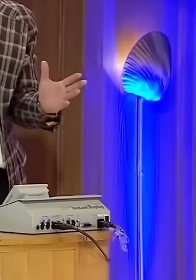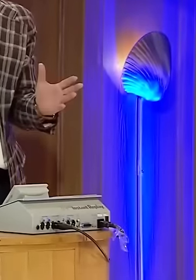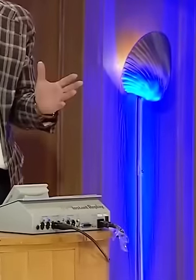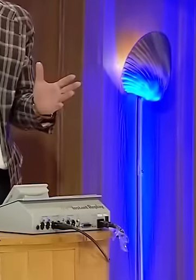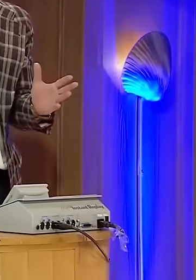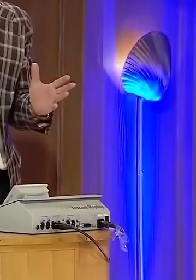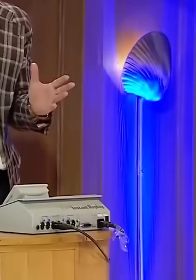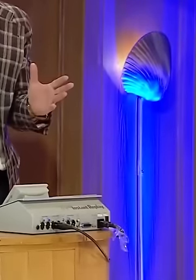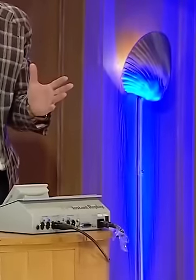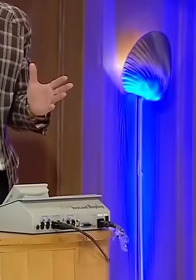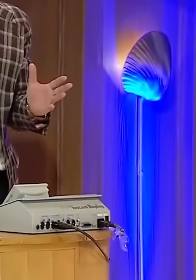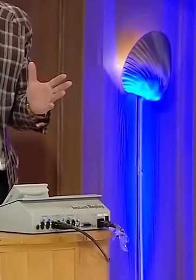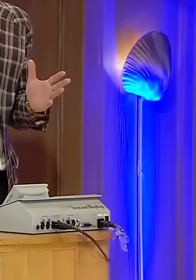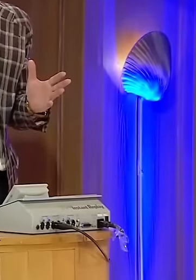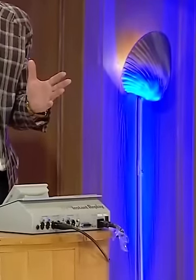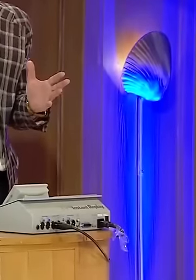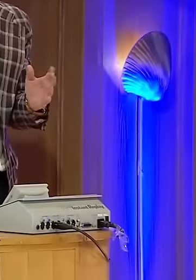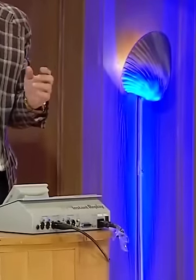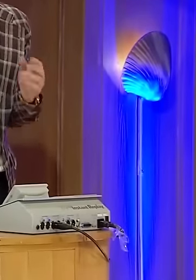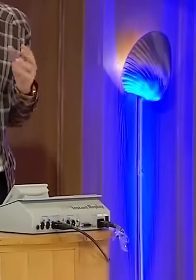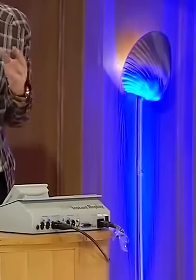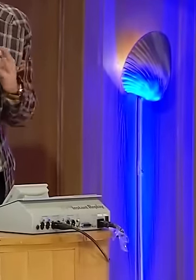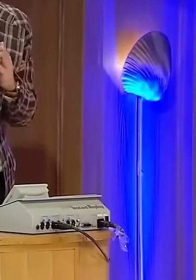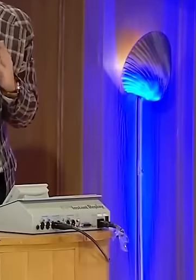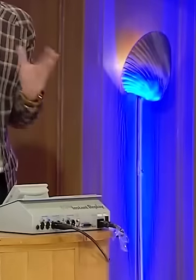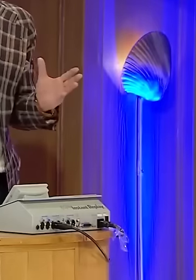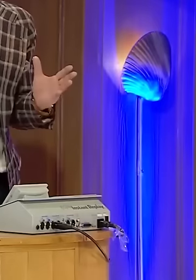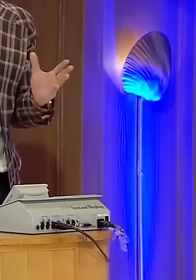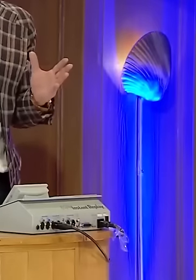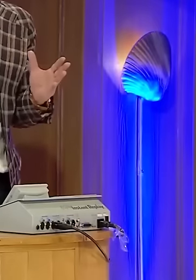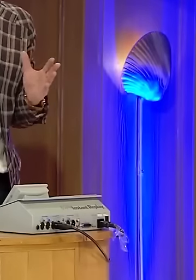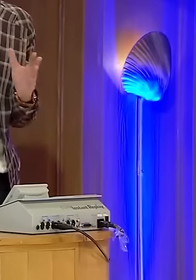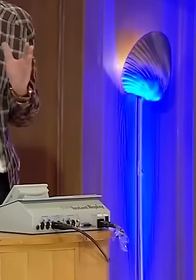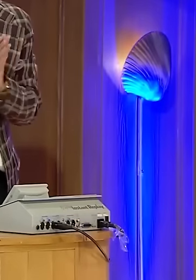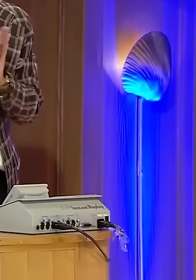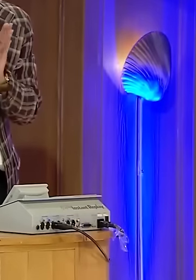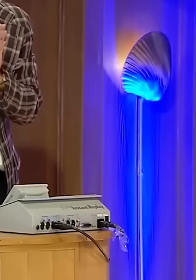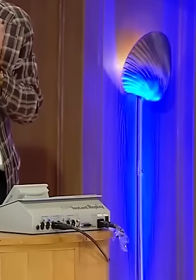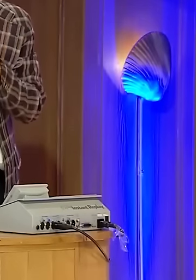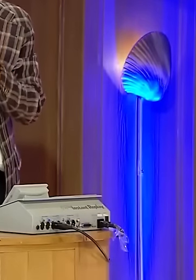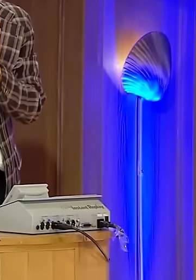kadar acayip programlar çevirdi ki benle beraber ve inanamıyorum bu kadına. Yani